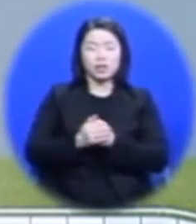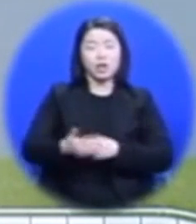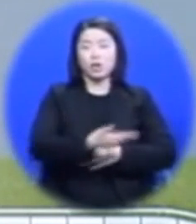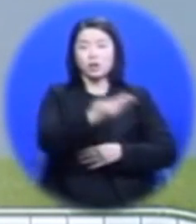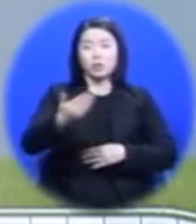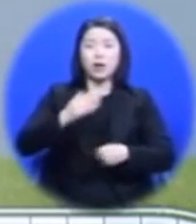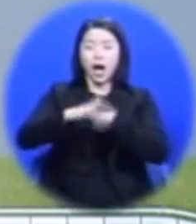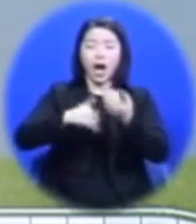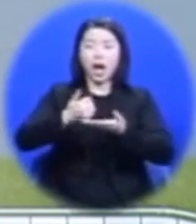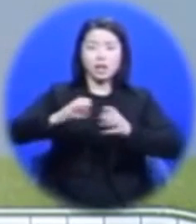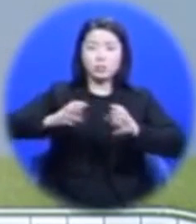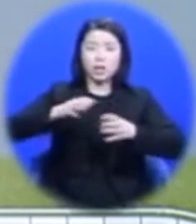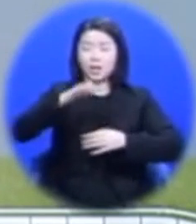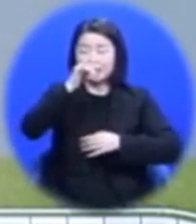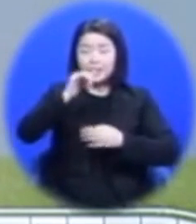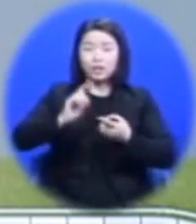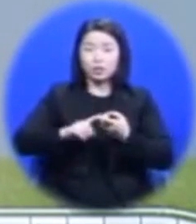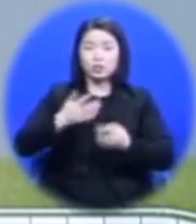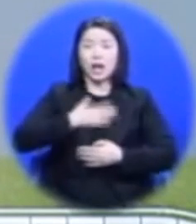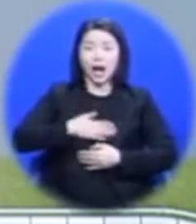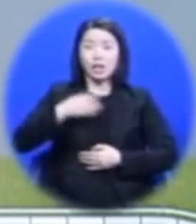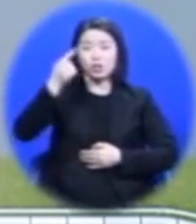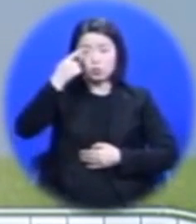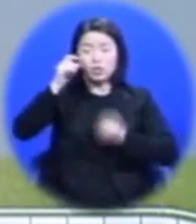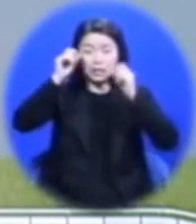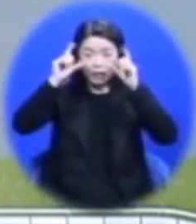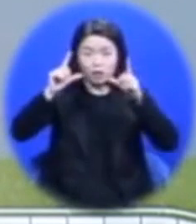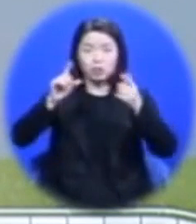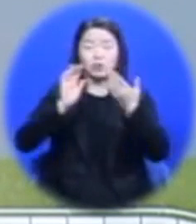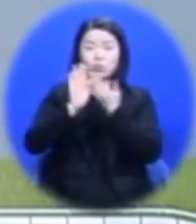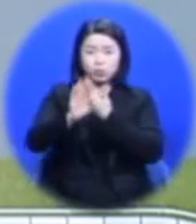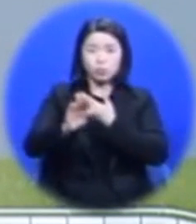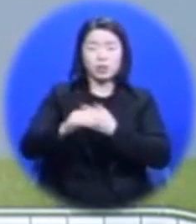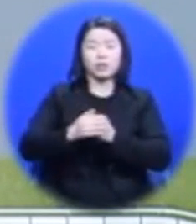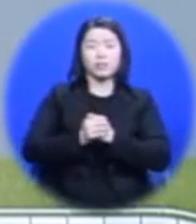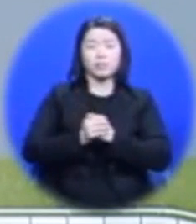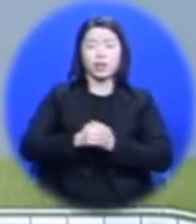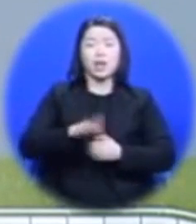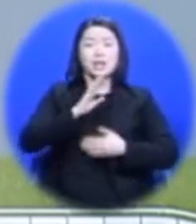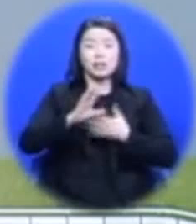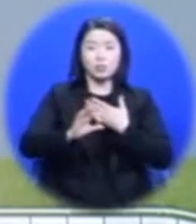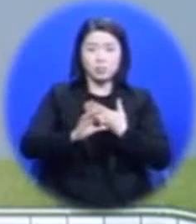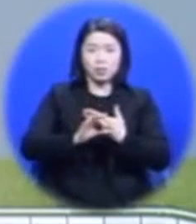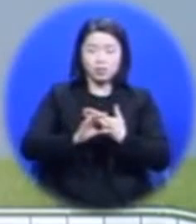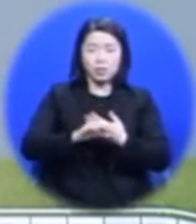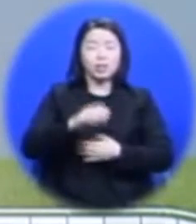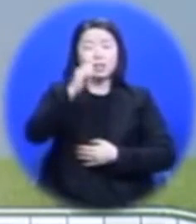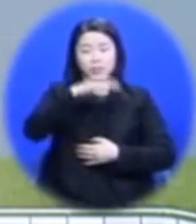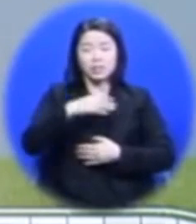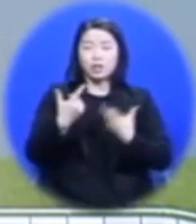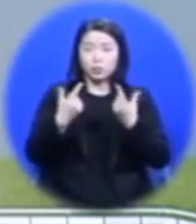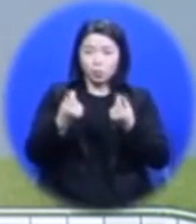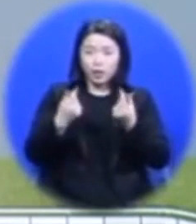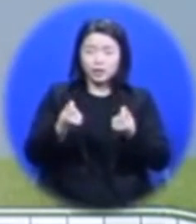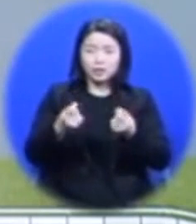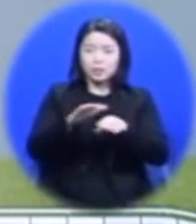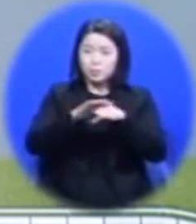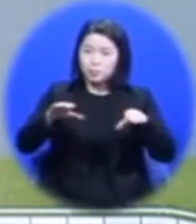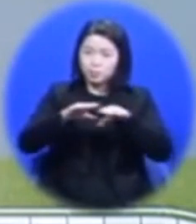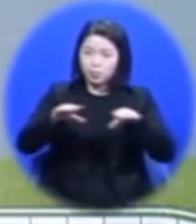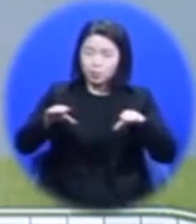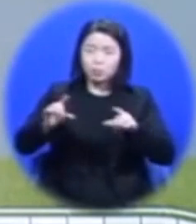여러분, 하나님의 나라가 있다는 것을 아는 눈이 뜨이고 나면 그러면 그냥 똑같은 평범한 삶을